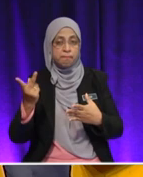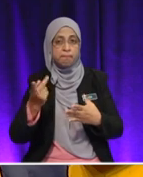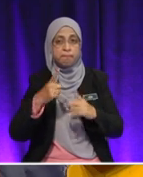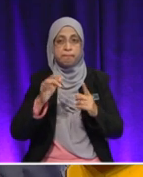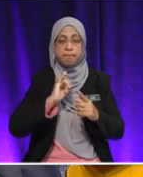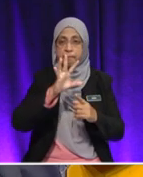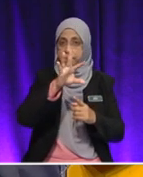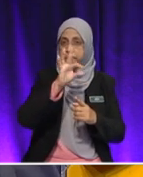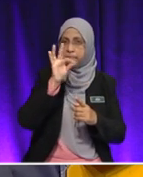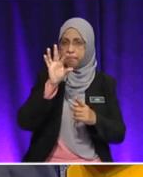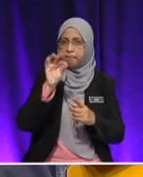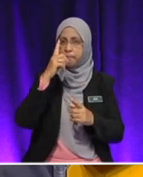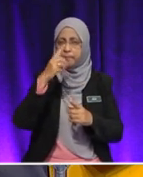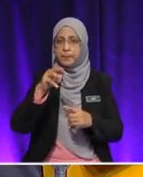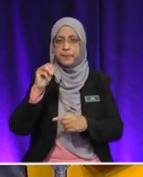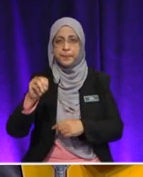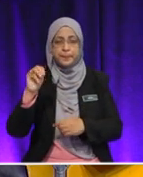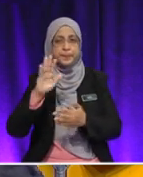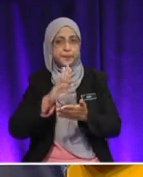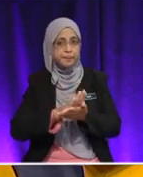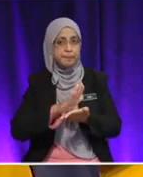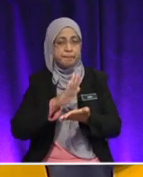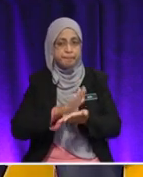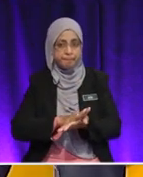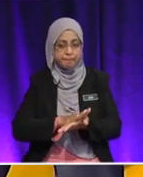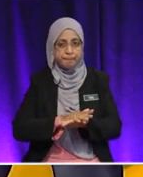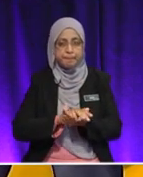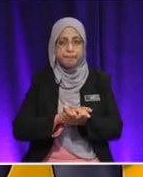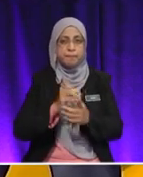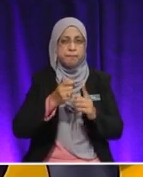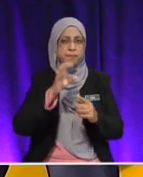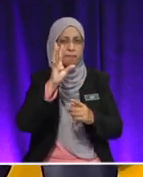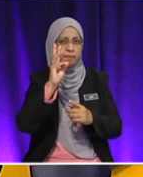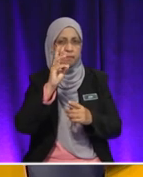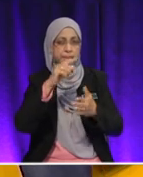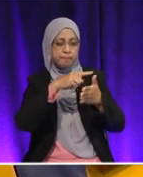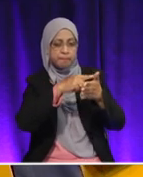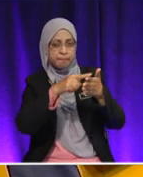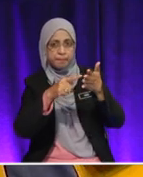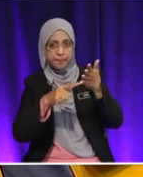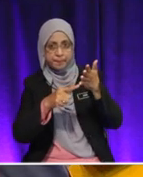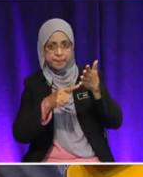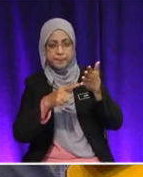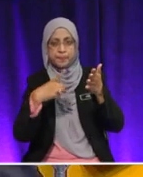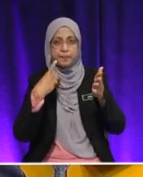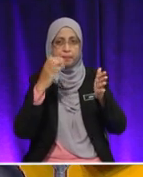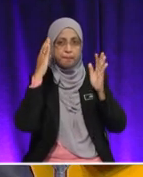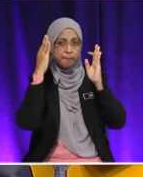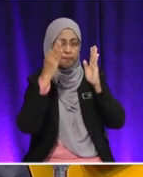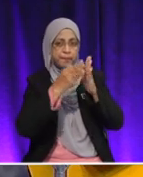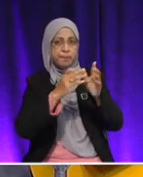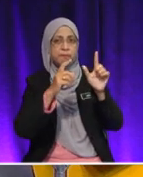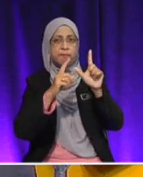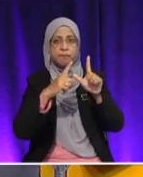untuk belajar-belajar sekolah Oke seterusnya daripada 6 ini 5 ini kita hanya akan fokuskan kepada